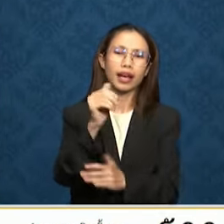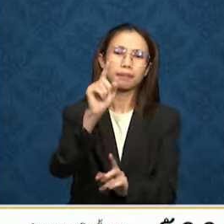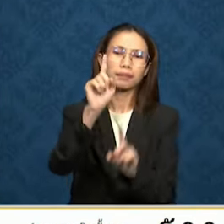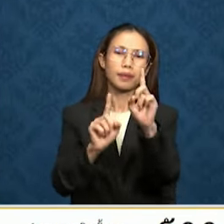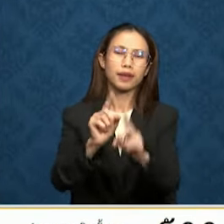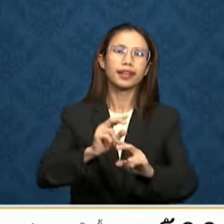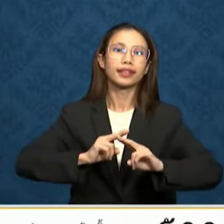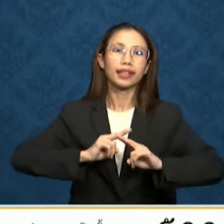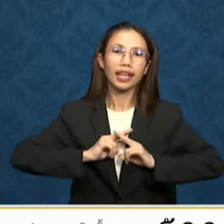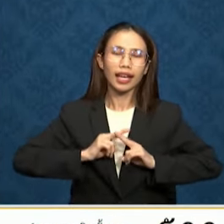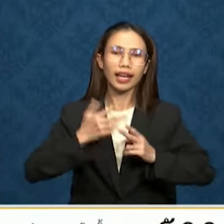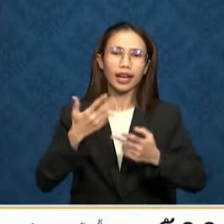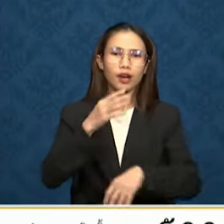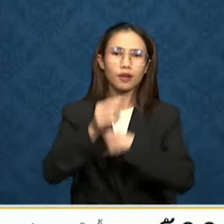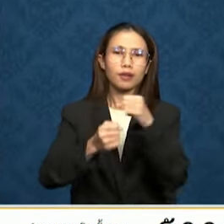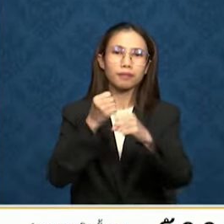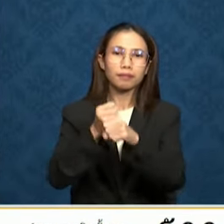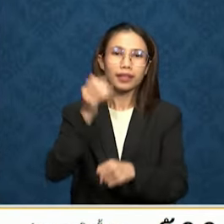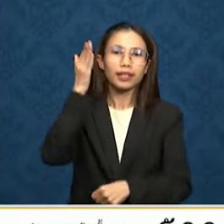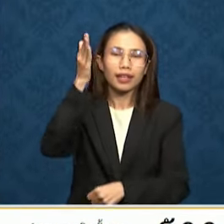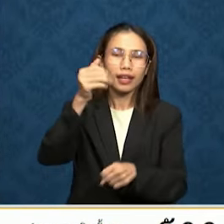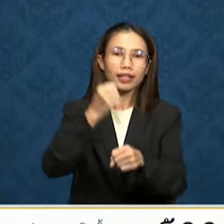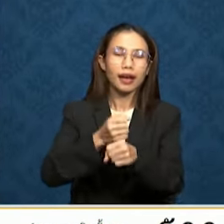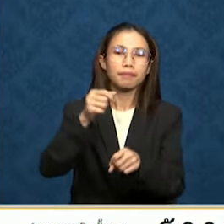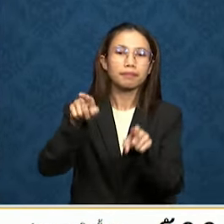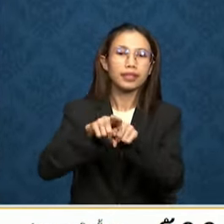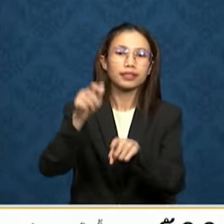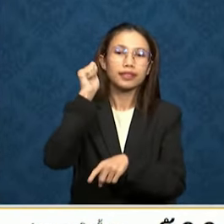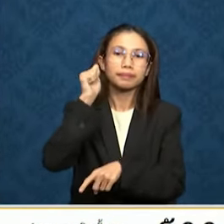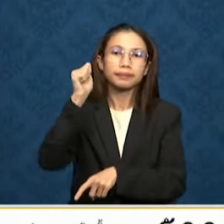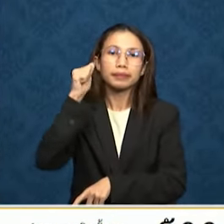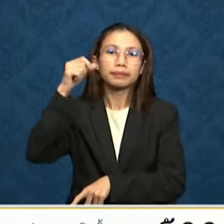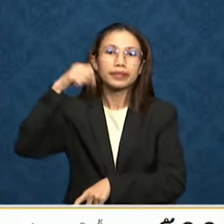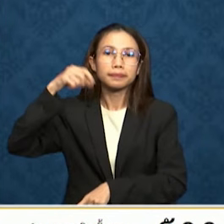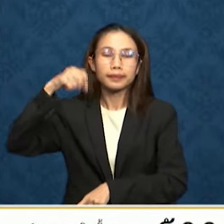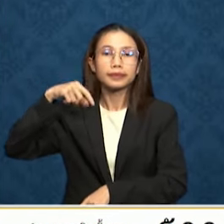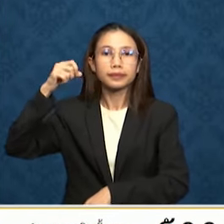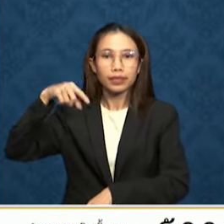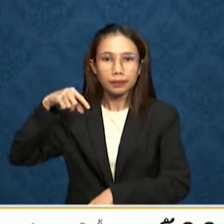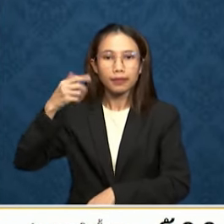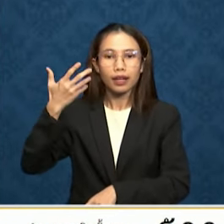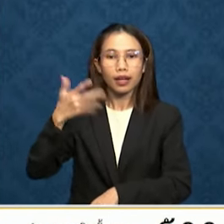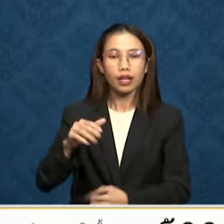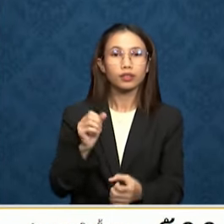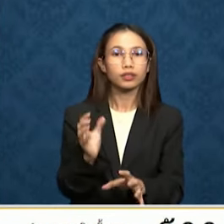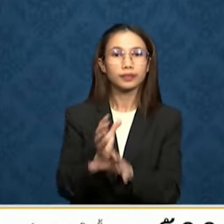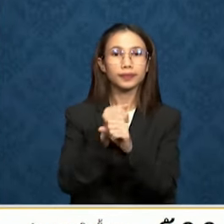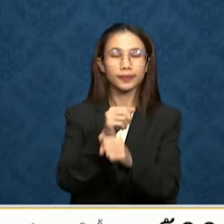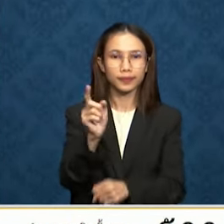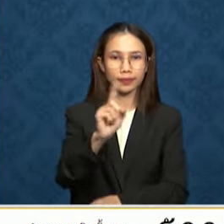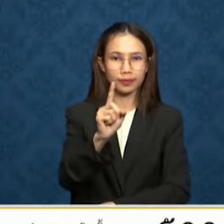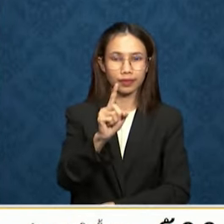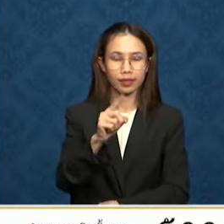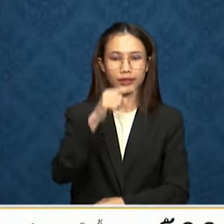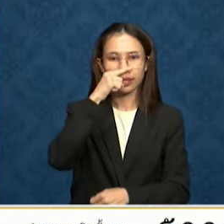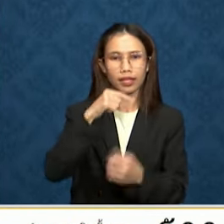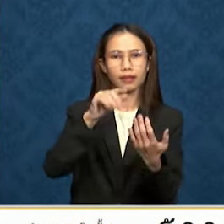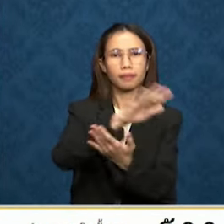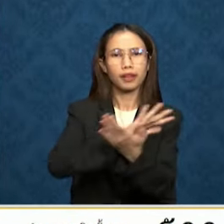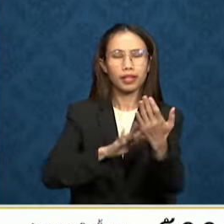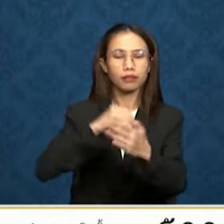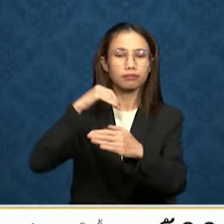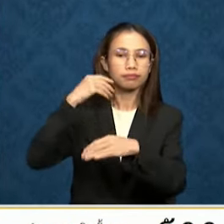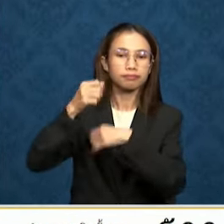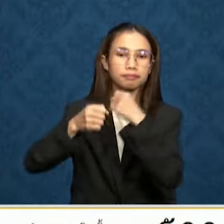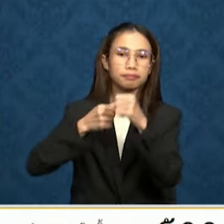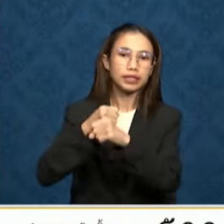ปีหน้าเราก็มาทำโครงการแบบเดิมๆซ้ำแบบนี้ใหม่คะท่านประธานแล้วเกิดอะไรขึ้นคะประเทศไทยกี่ปีผ่าน